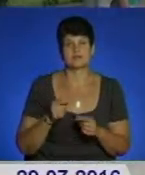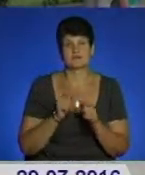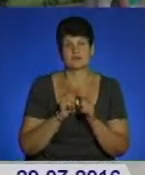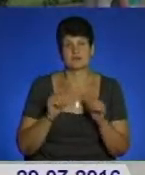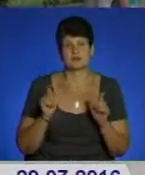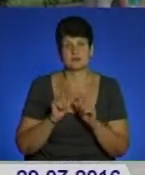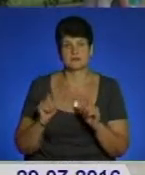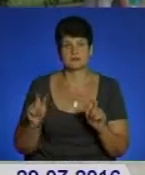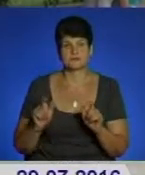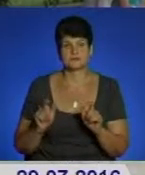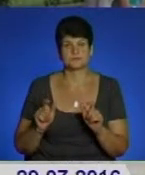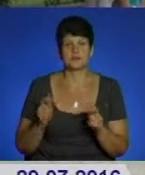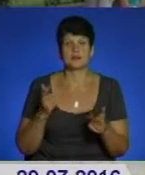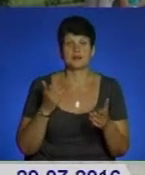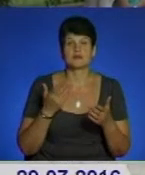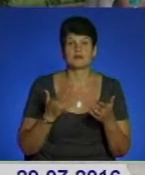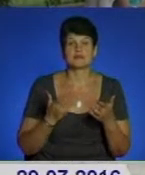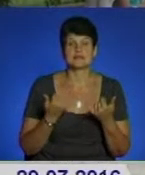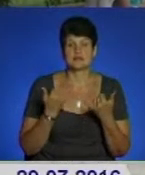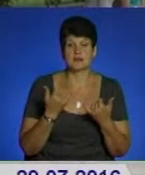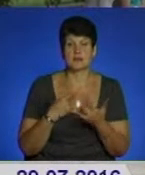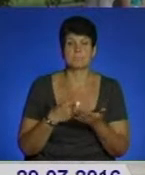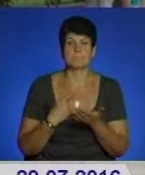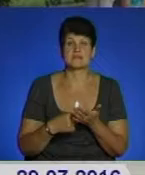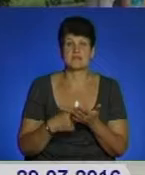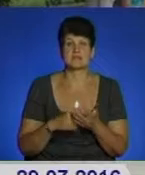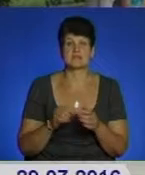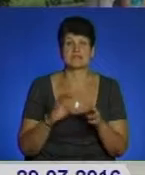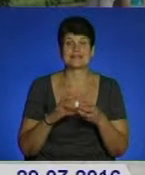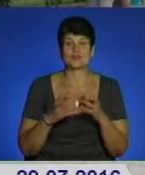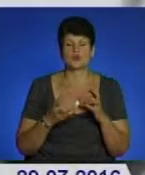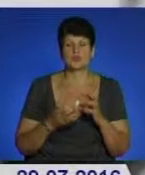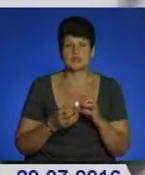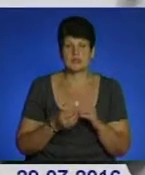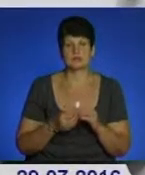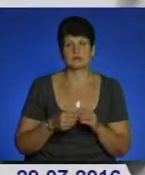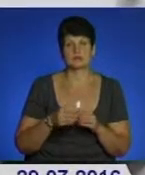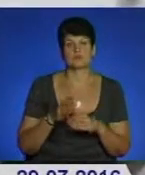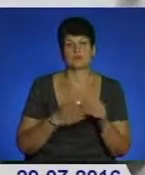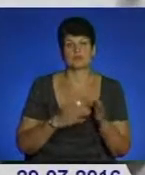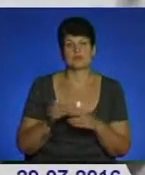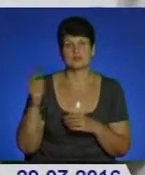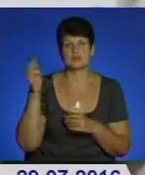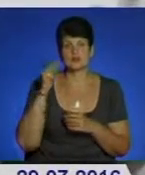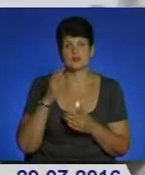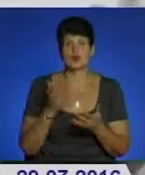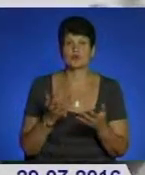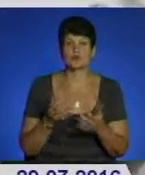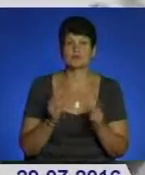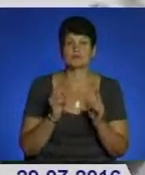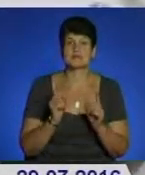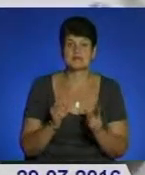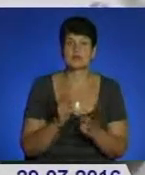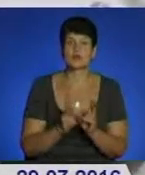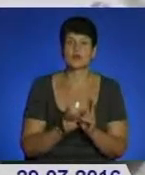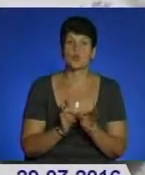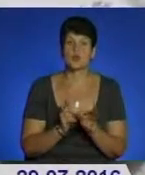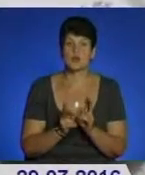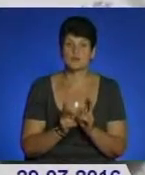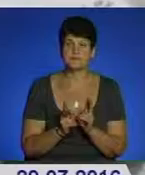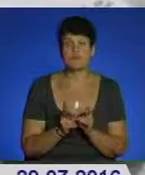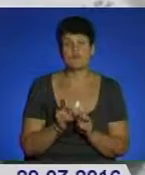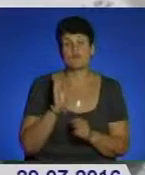сертифікат. Якщо ж знання не відповідають кваліфікаційному рівню, комісія дає рекомендації щодо подальшого навчання